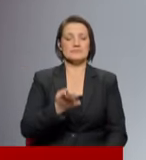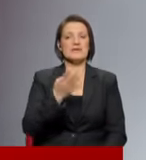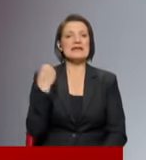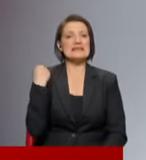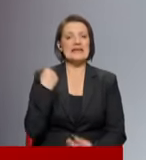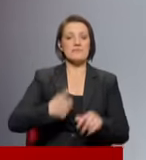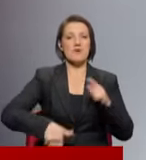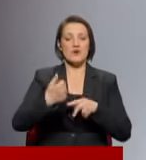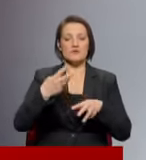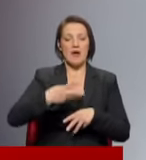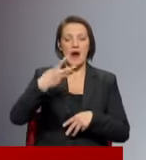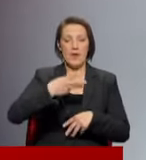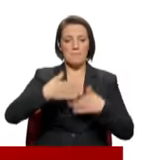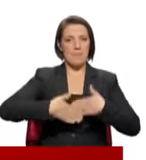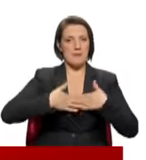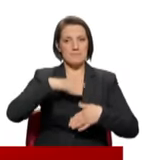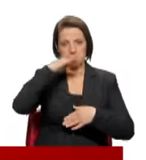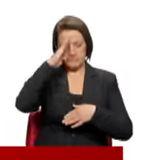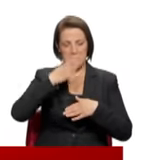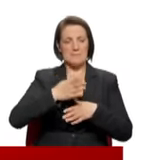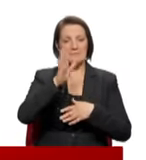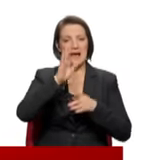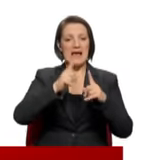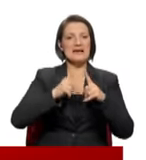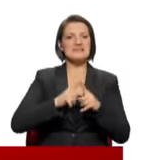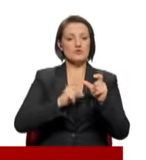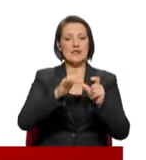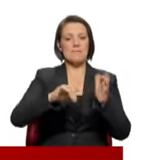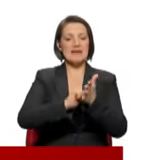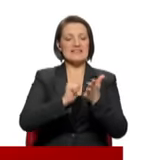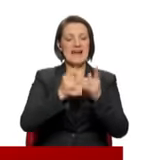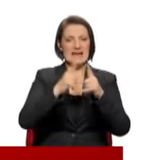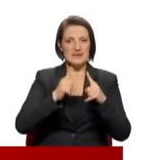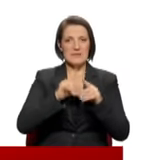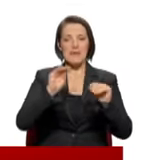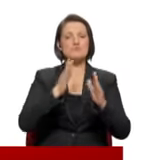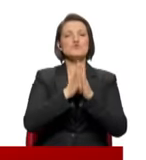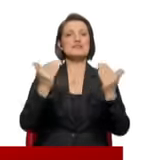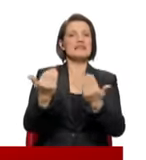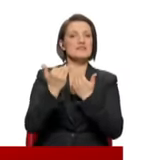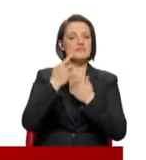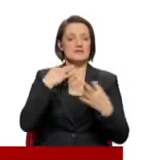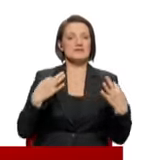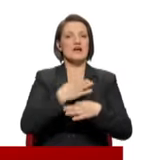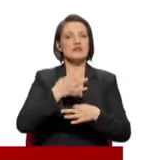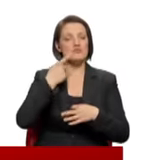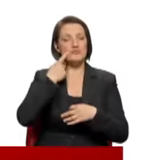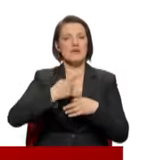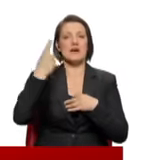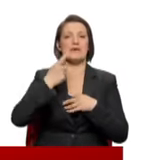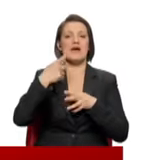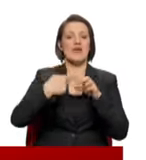burnunda başkan Erdoğan'la bayramlaşmasını sosyal medya hesabından en büyük destekçimiz Cumhurbaşkanımız Sayın Recep Tayyip